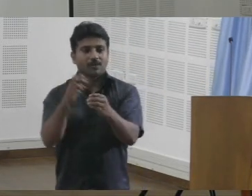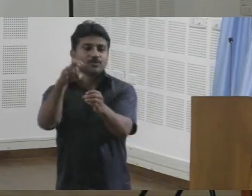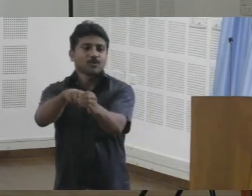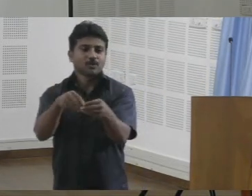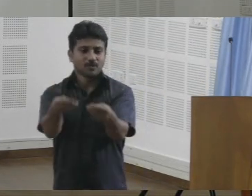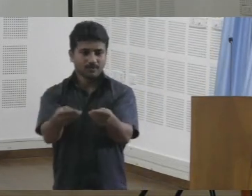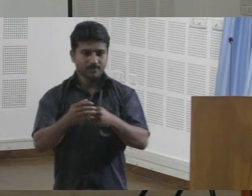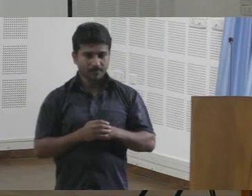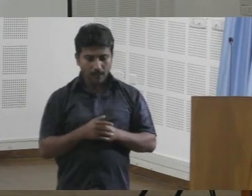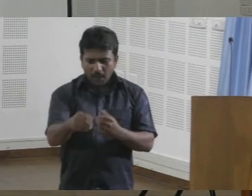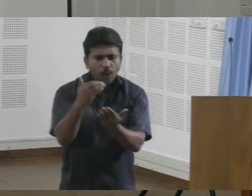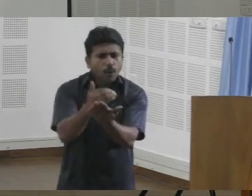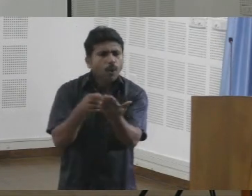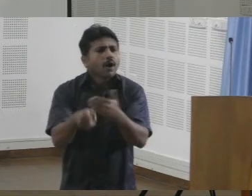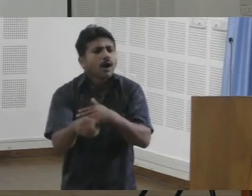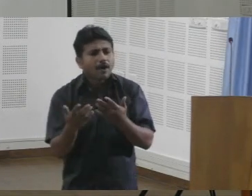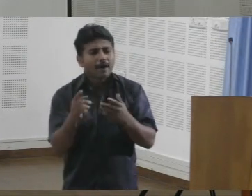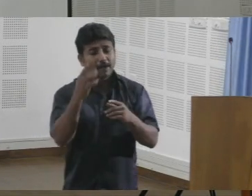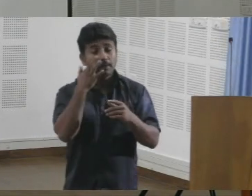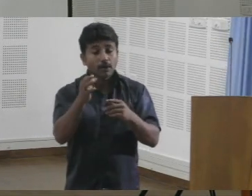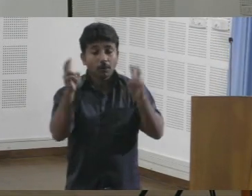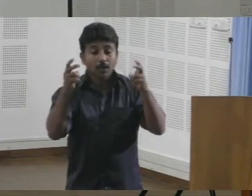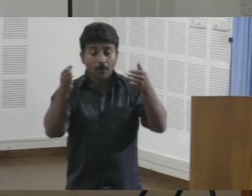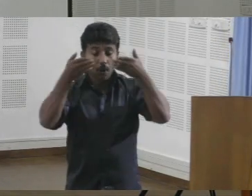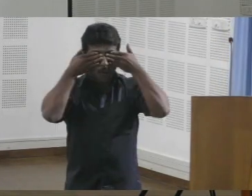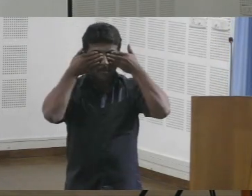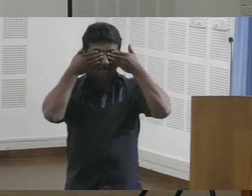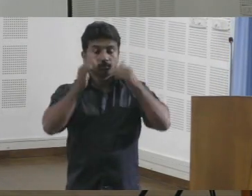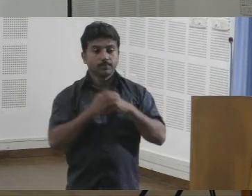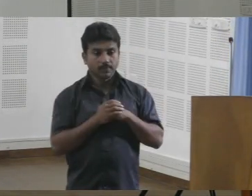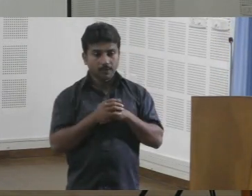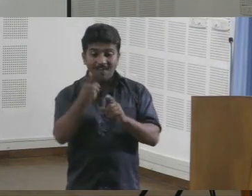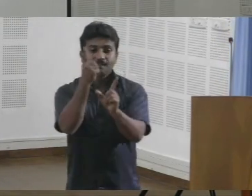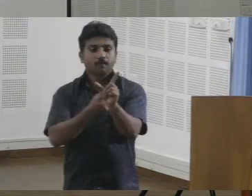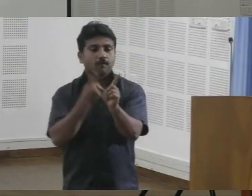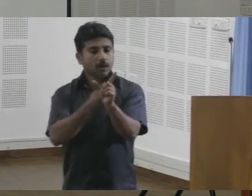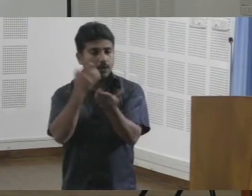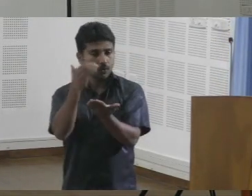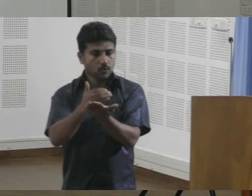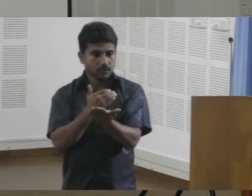ആ കോഴ്സിൽ മെയിനായിട്ടും ഓട്ടിസം തന്നെയായിരുന്നു, 1 ഇയർ കോഴ്സ് ആയിരുന്നു.